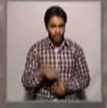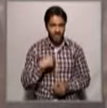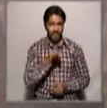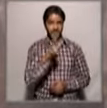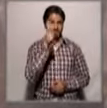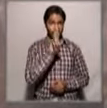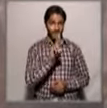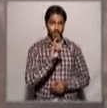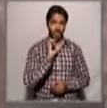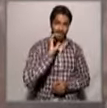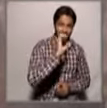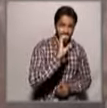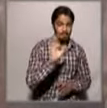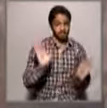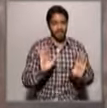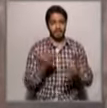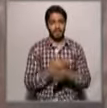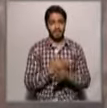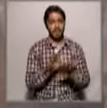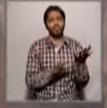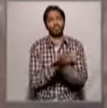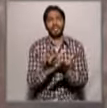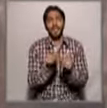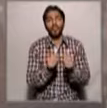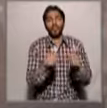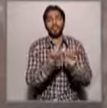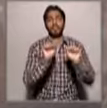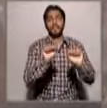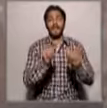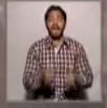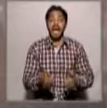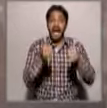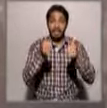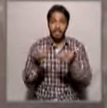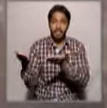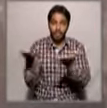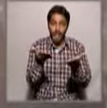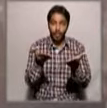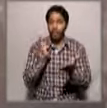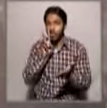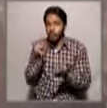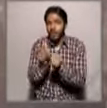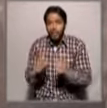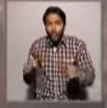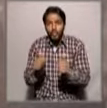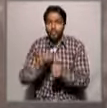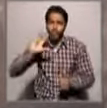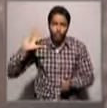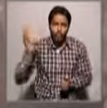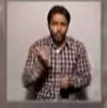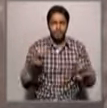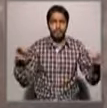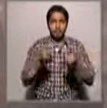هو باب من أبواب التنازع. ينبغي عليك أن أنت تدعو أهل الحل والعقد في البلد، الناس